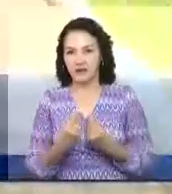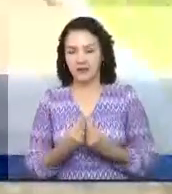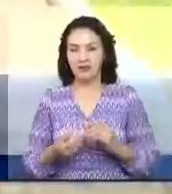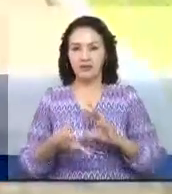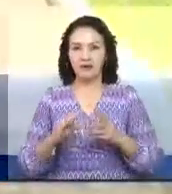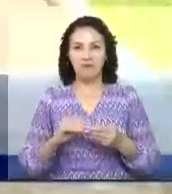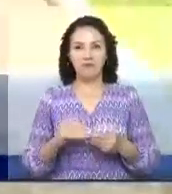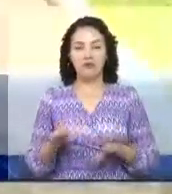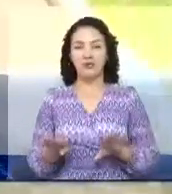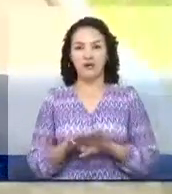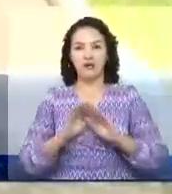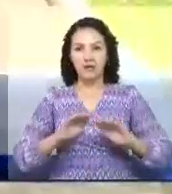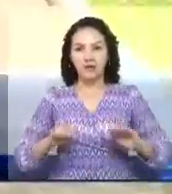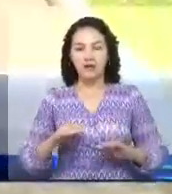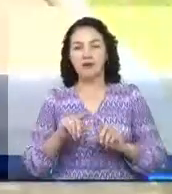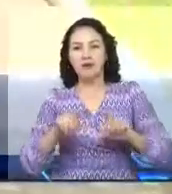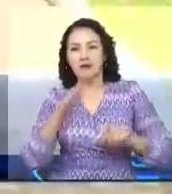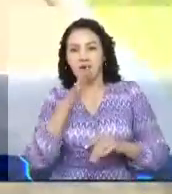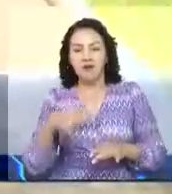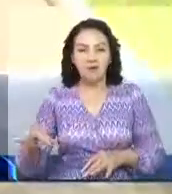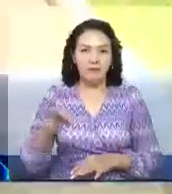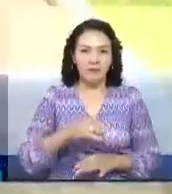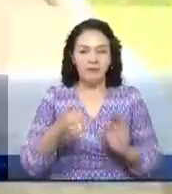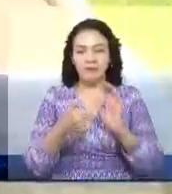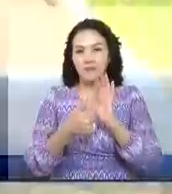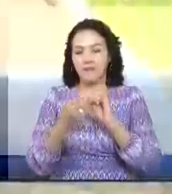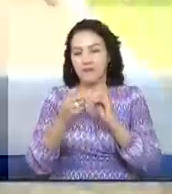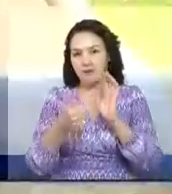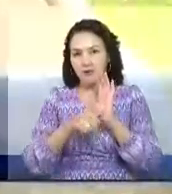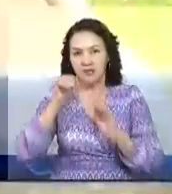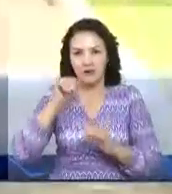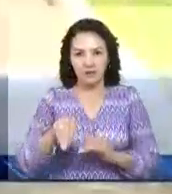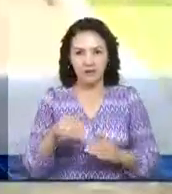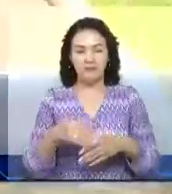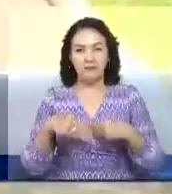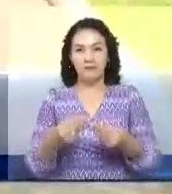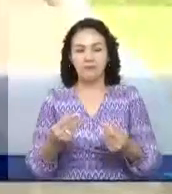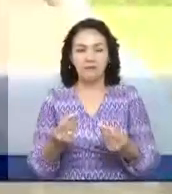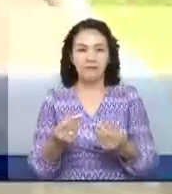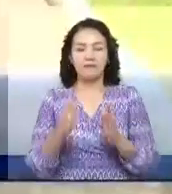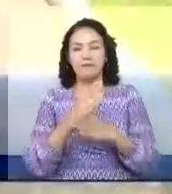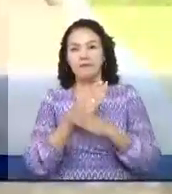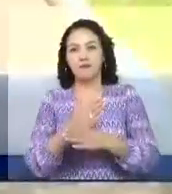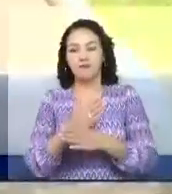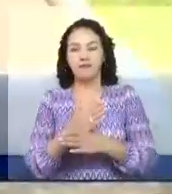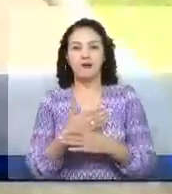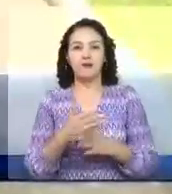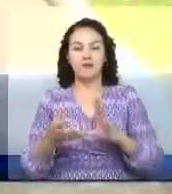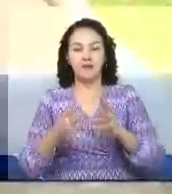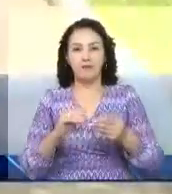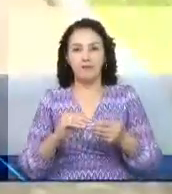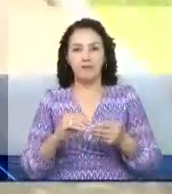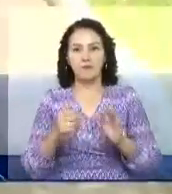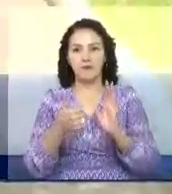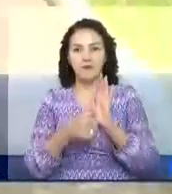общей сложности таких ребят школьного возраста по области около 16 тысяч. На выделение денежной помощи предусмотрено в общей